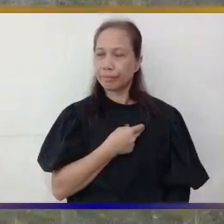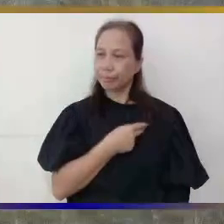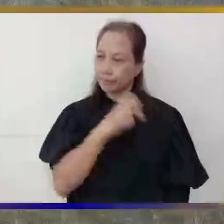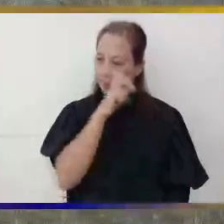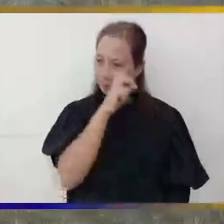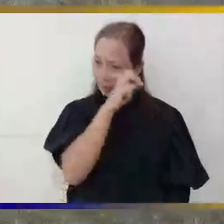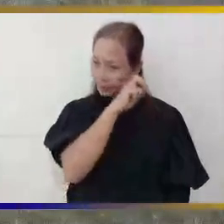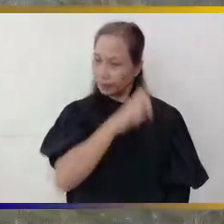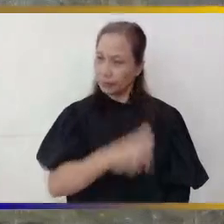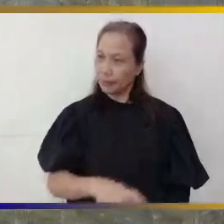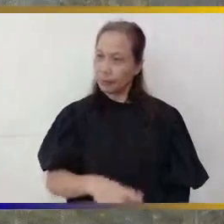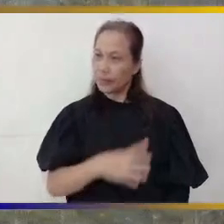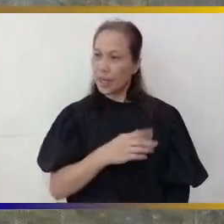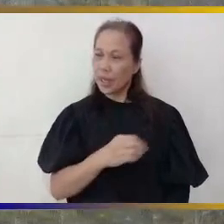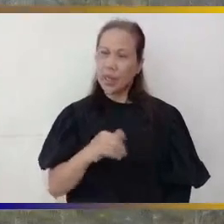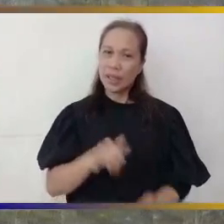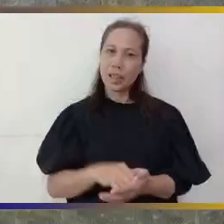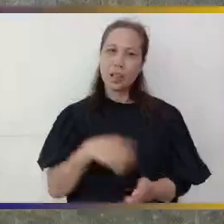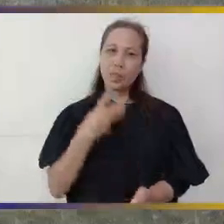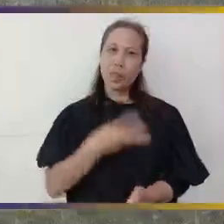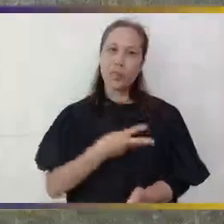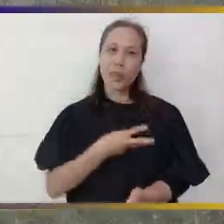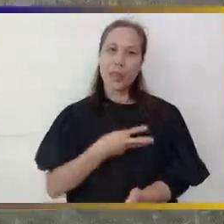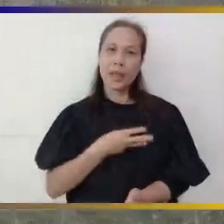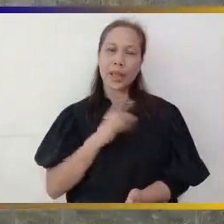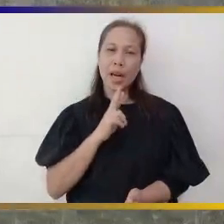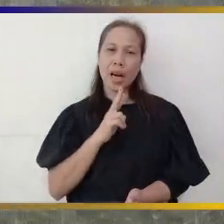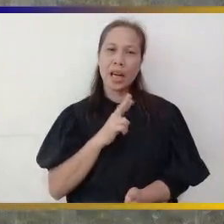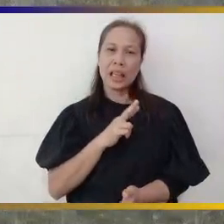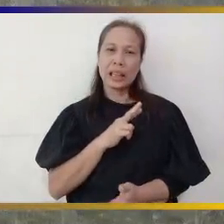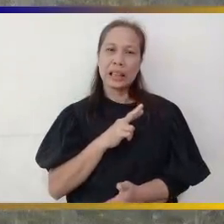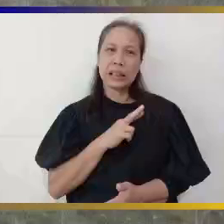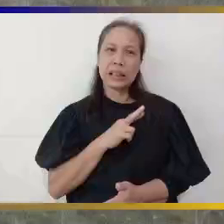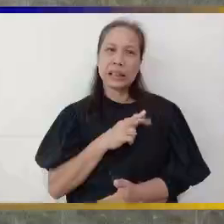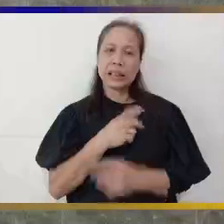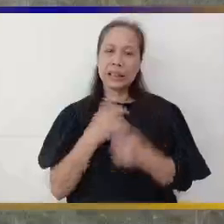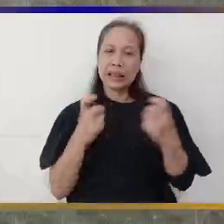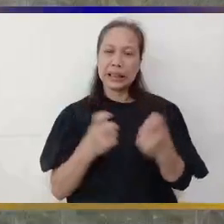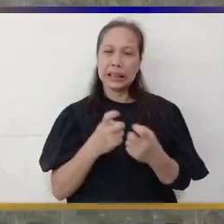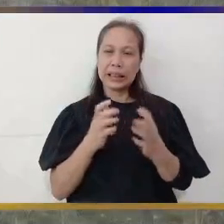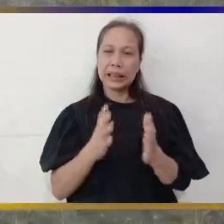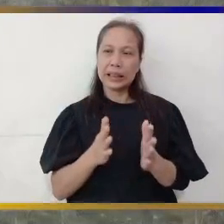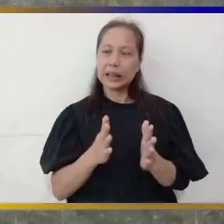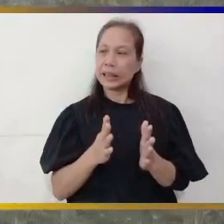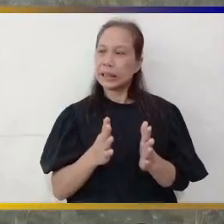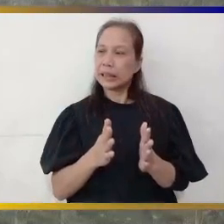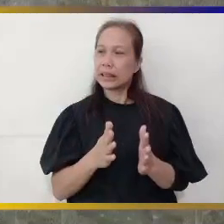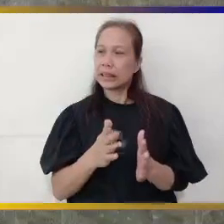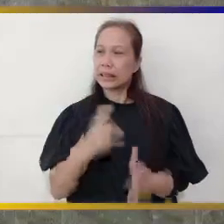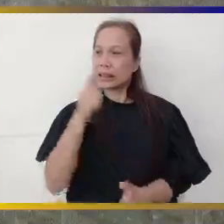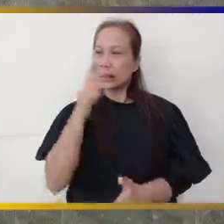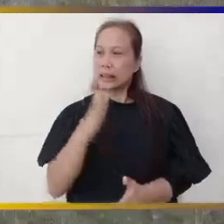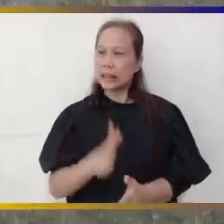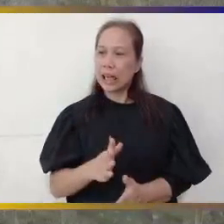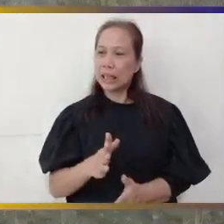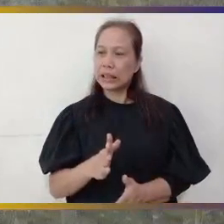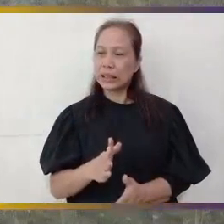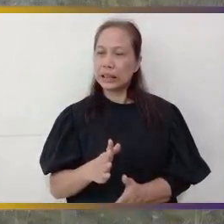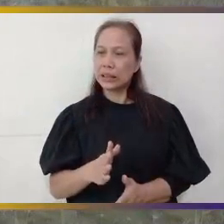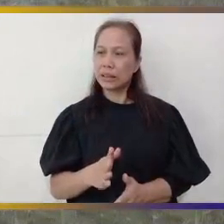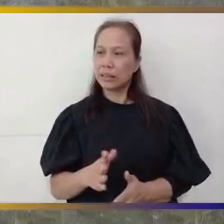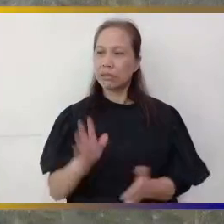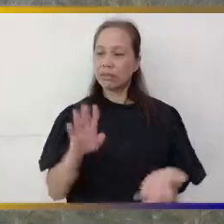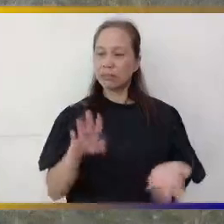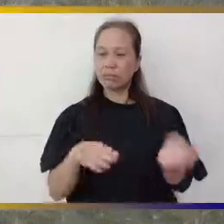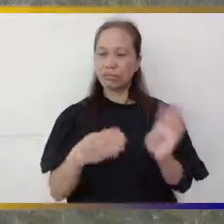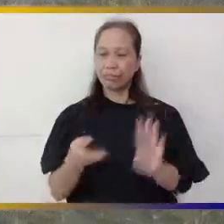us and that while we were yet sinners Christ died for us Can't you find the Love of God Can't